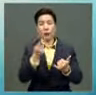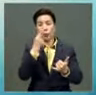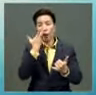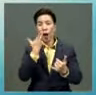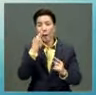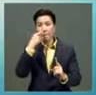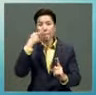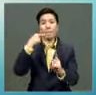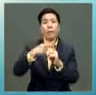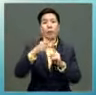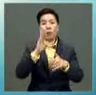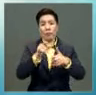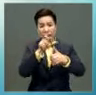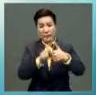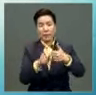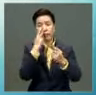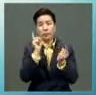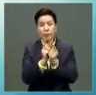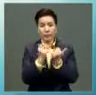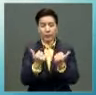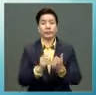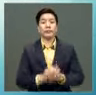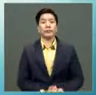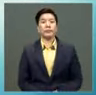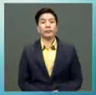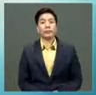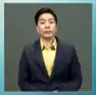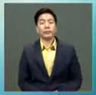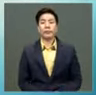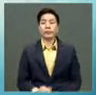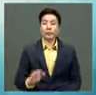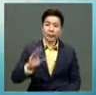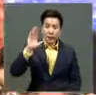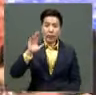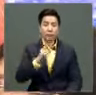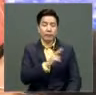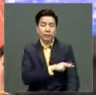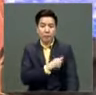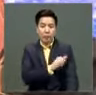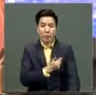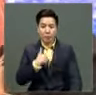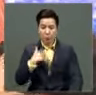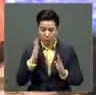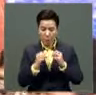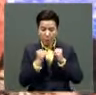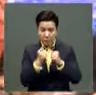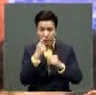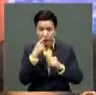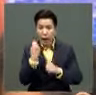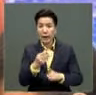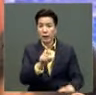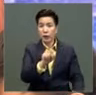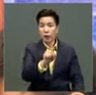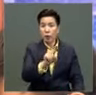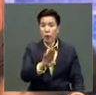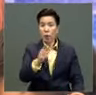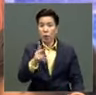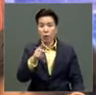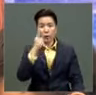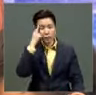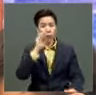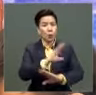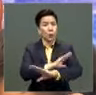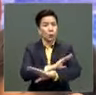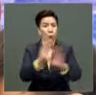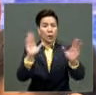ที่เป็นยืนยันออกมานำเรียนประมาณนี้ครับ คุณหมอครับตอนนี้เนี่ยมีความพยายามที่จะจี้ให้สบคเนี่ยยกเลิกหรือท